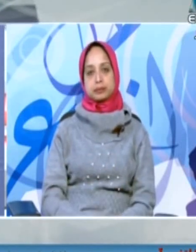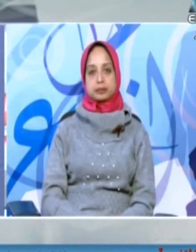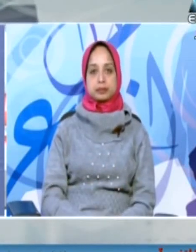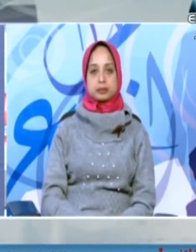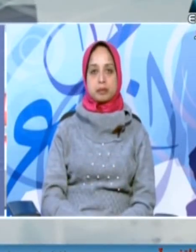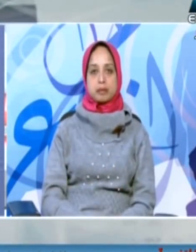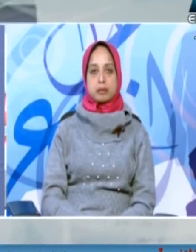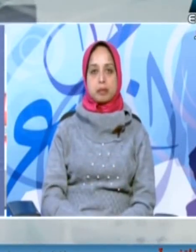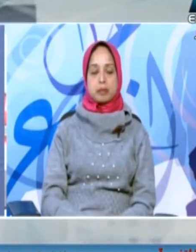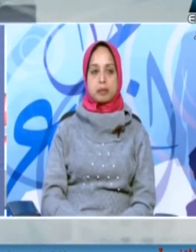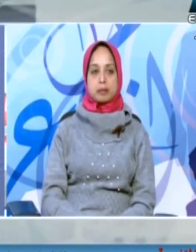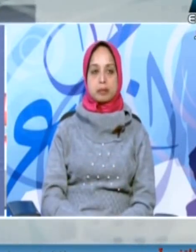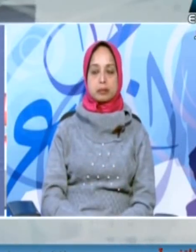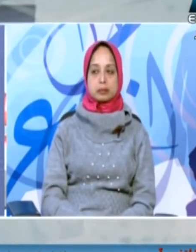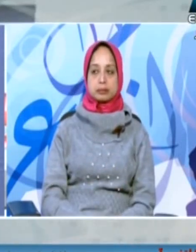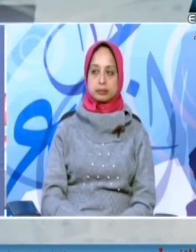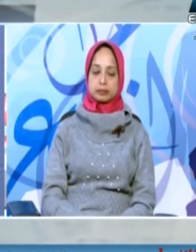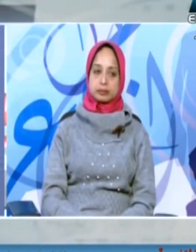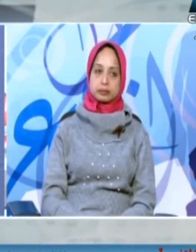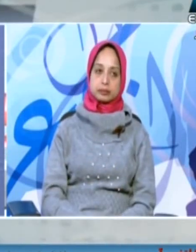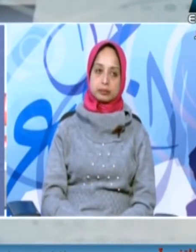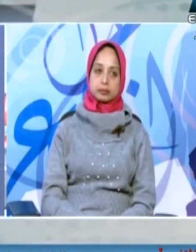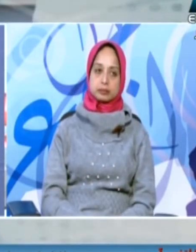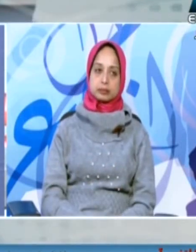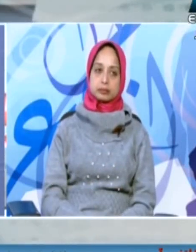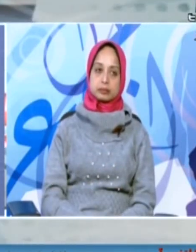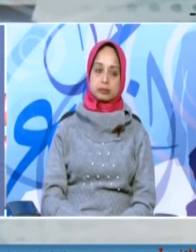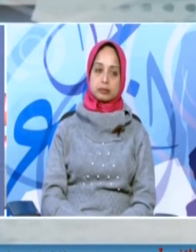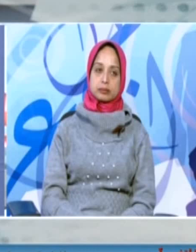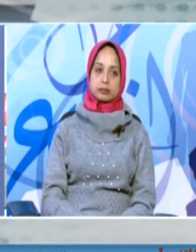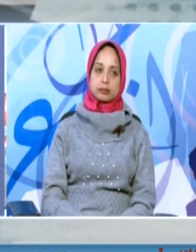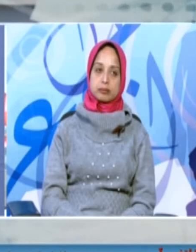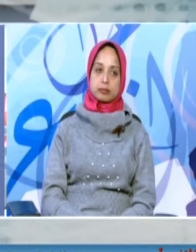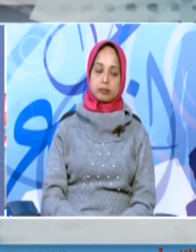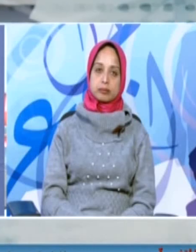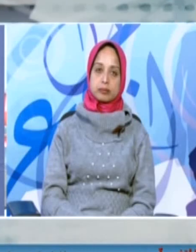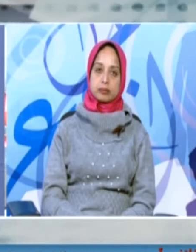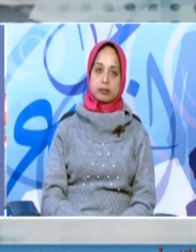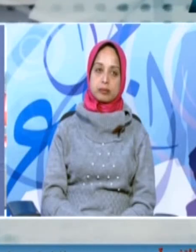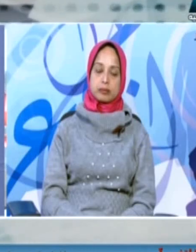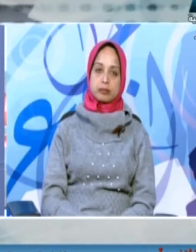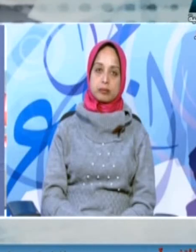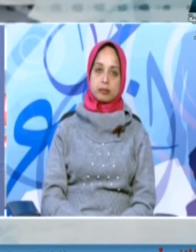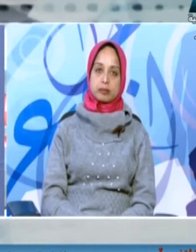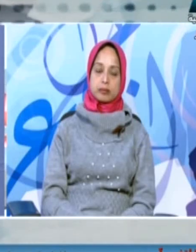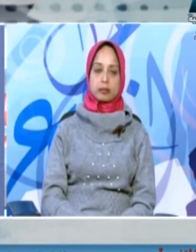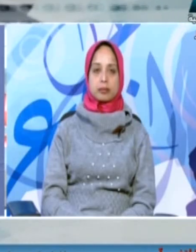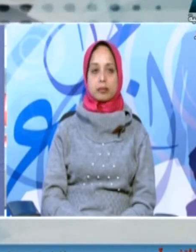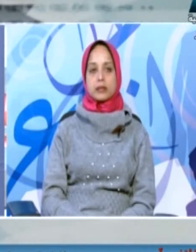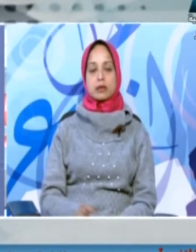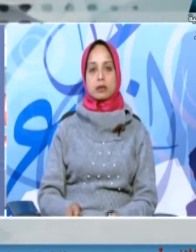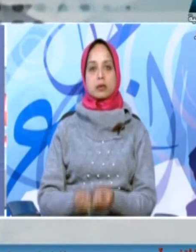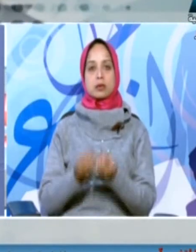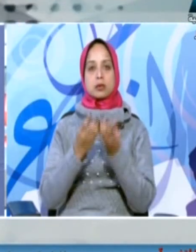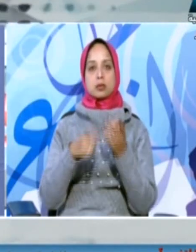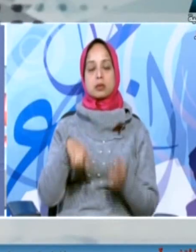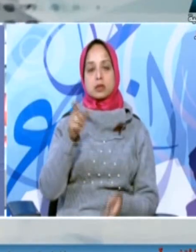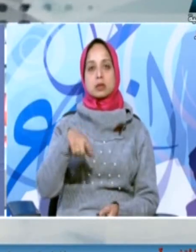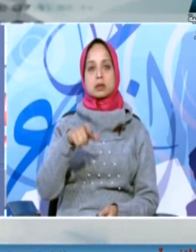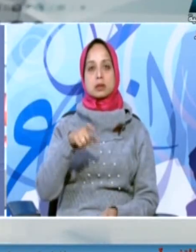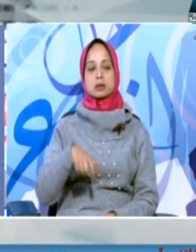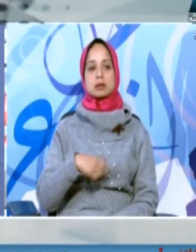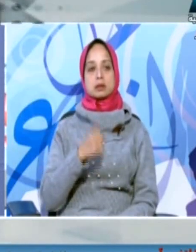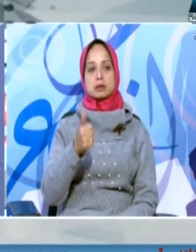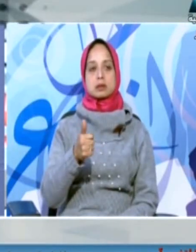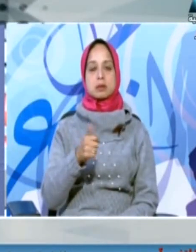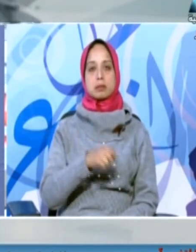انقسام في صفوف الامه. جميل اتفضلي. وزور عناصر نظاميه صح؟ واختلاف هدف التخلص. طب ازاي بطل الكلام ده؟